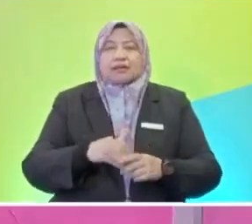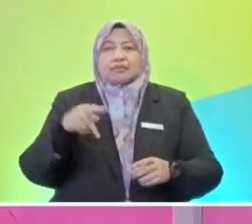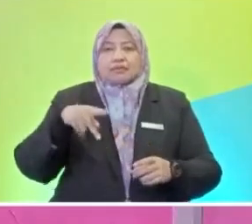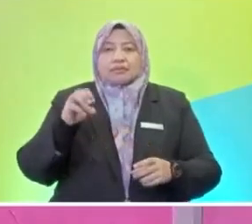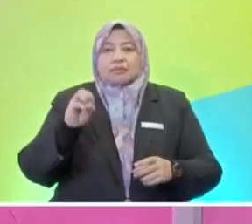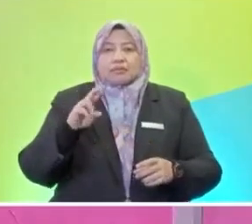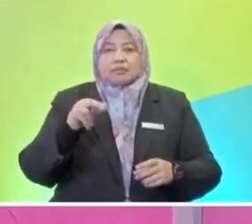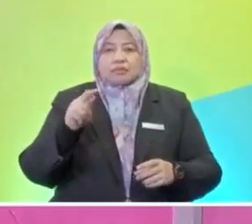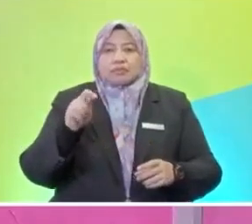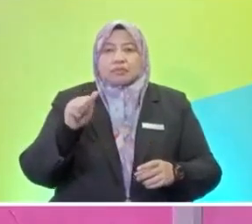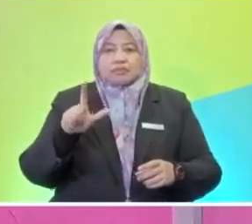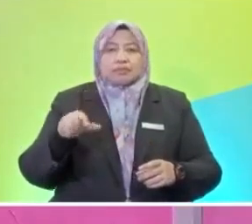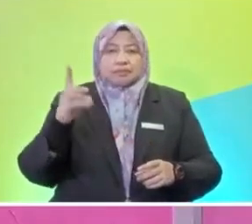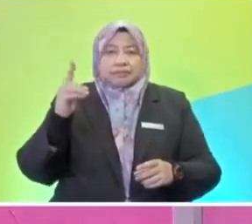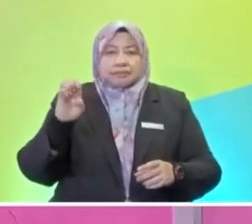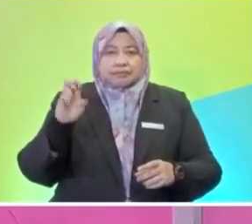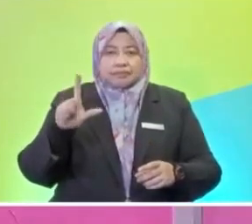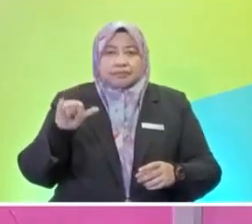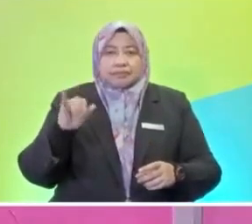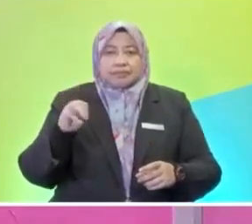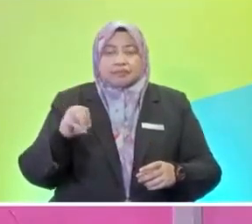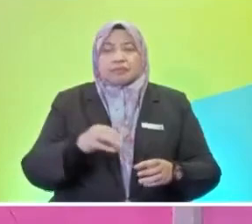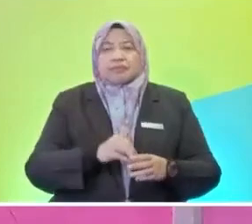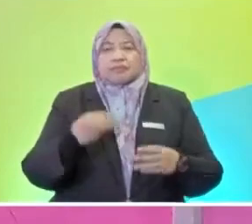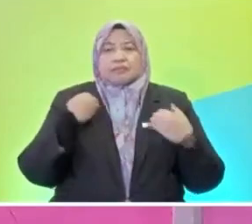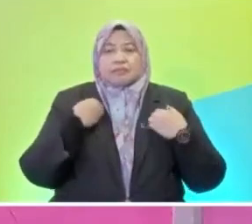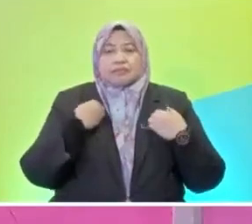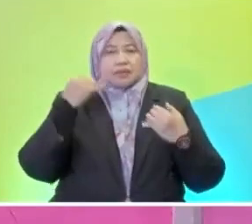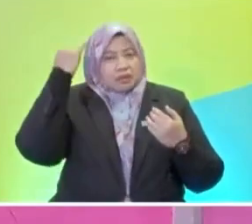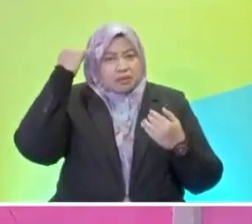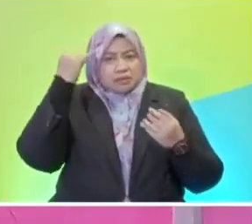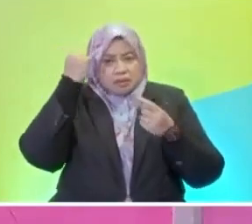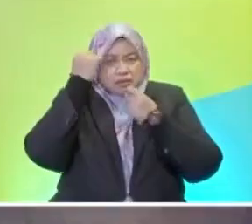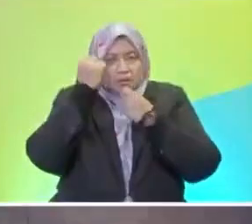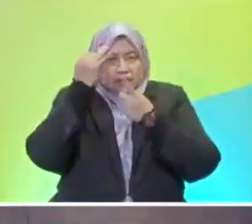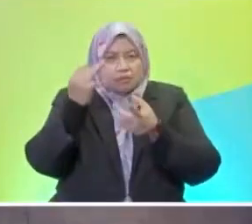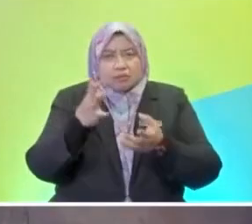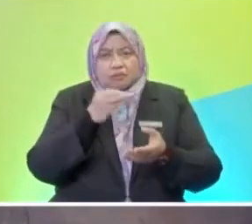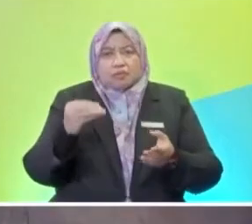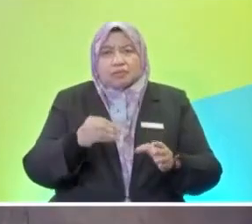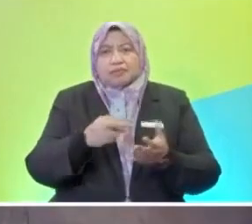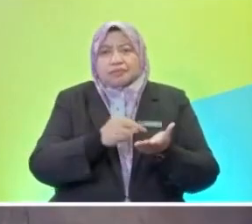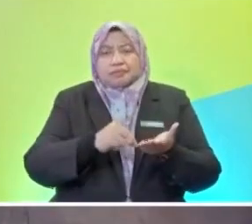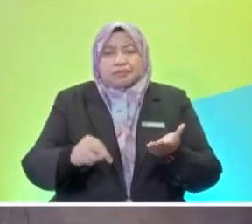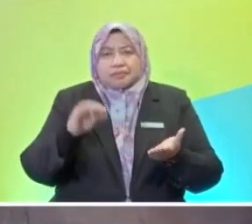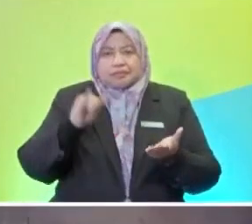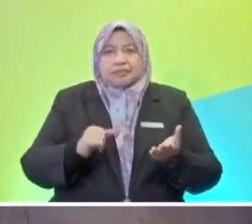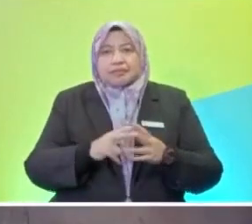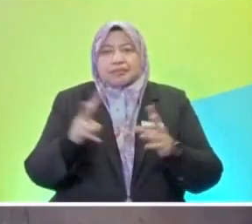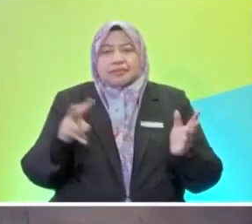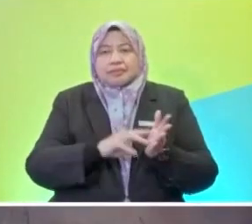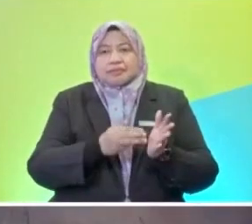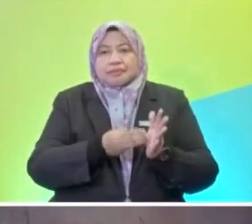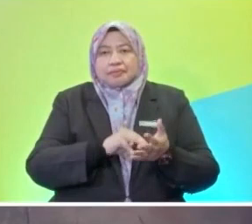terdapat berbagai info loot adalah dada bermakna untuk kegunaan semua Baiklah terima kasih banyak